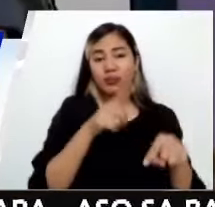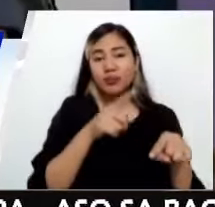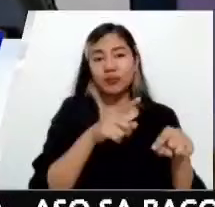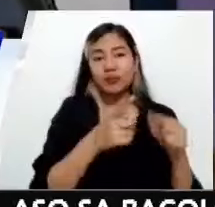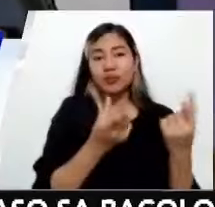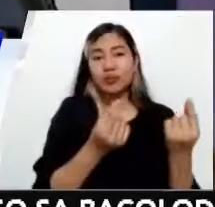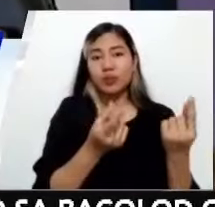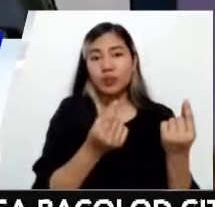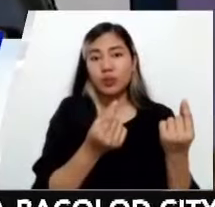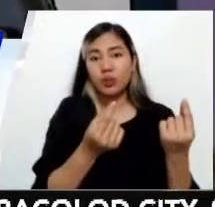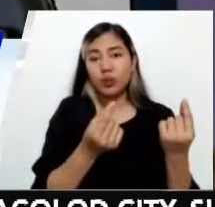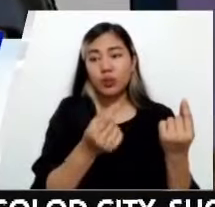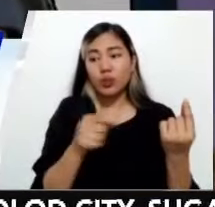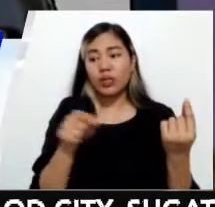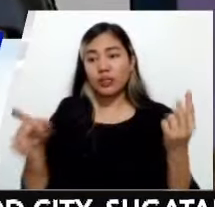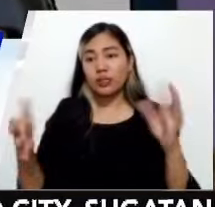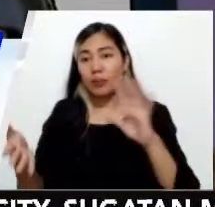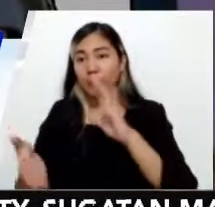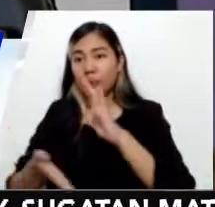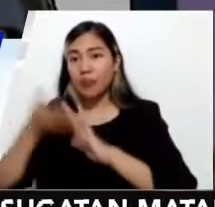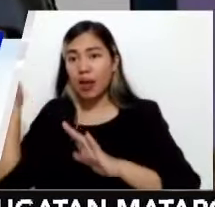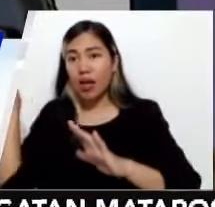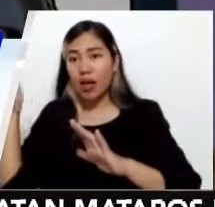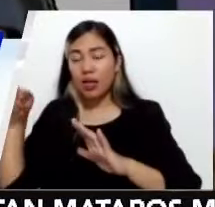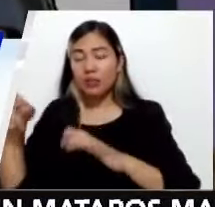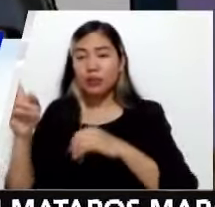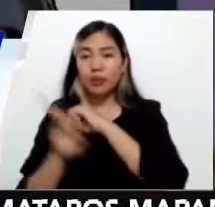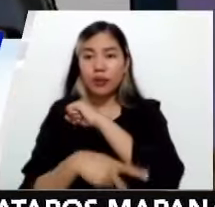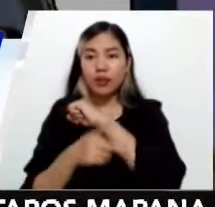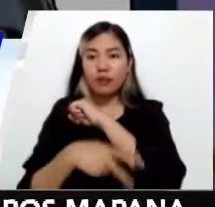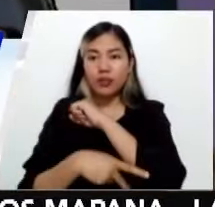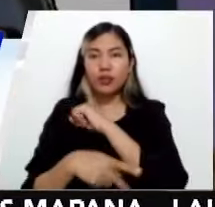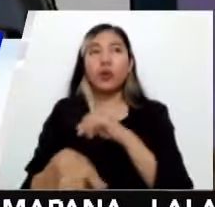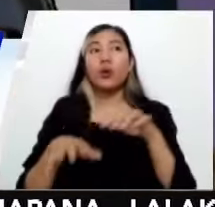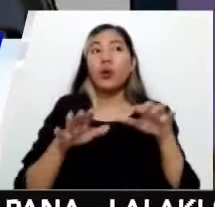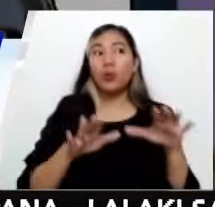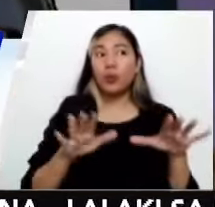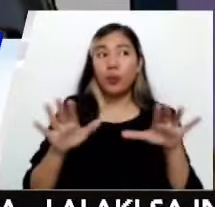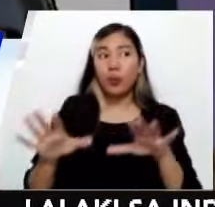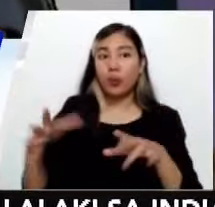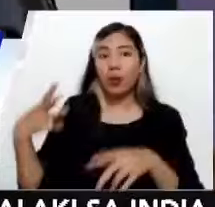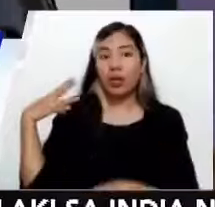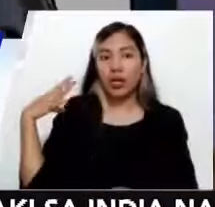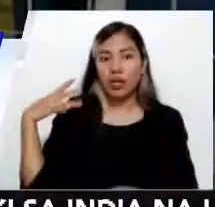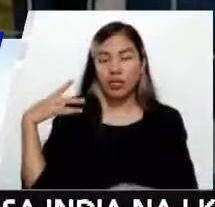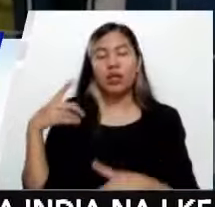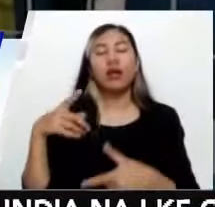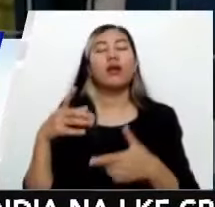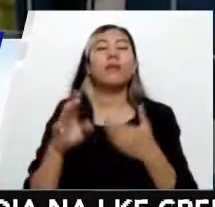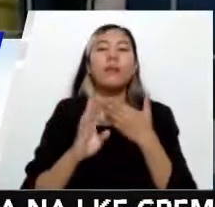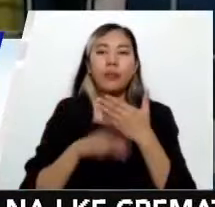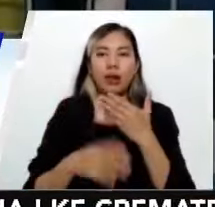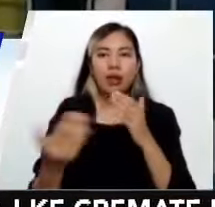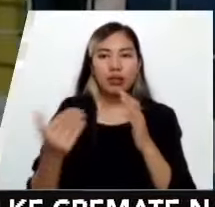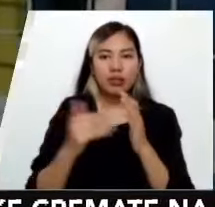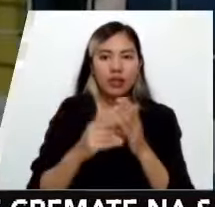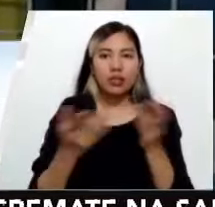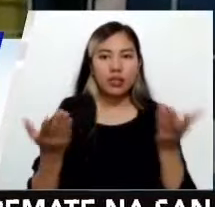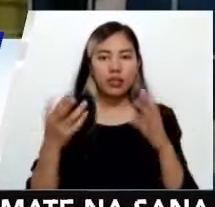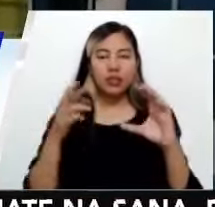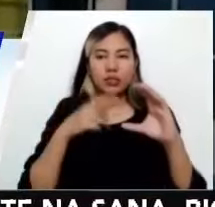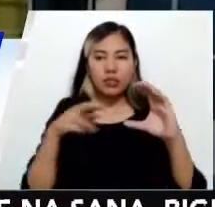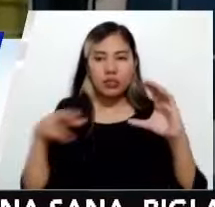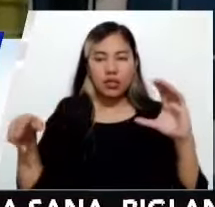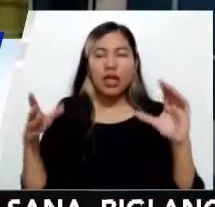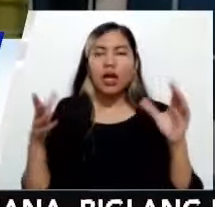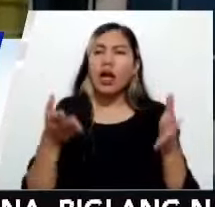sa probinsya, nagpalamig. At saka ulit bumalik dito sa bayan ng Cainta. Nang tanungin tungkol sa pang-hold